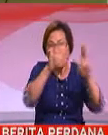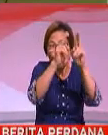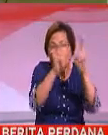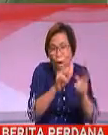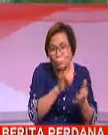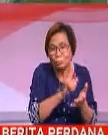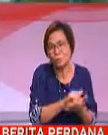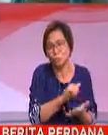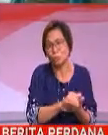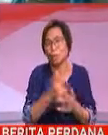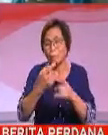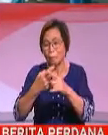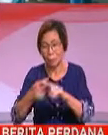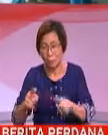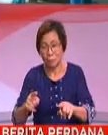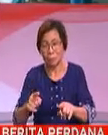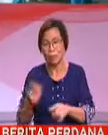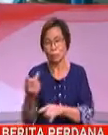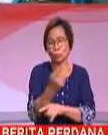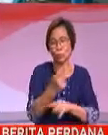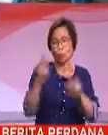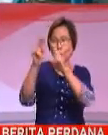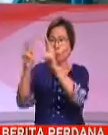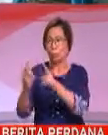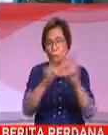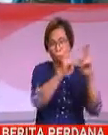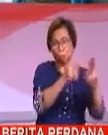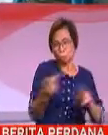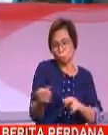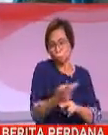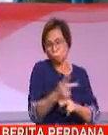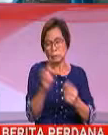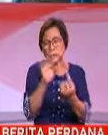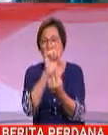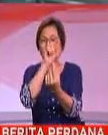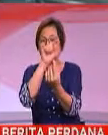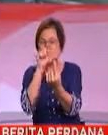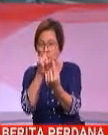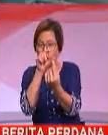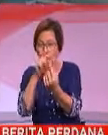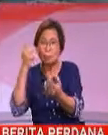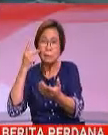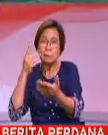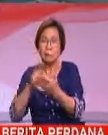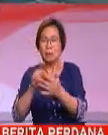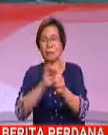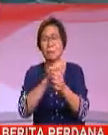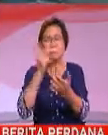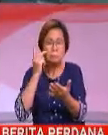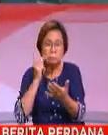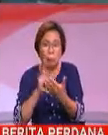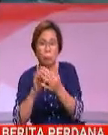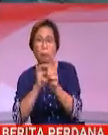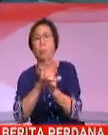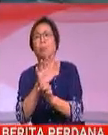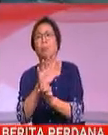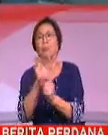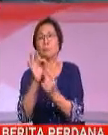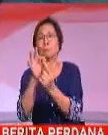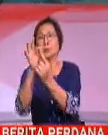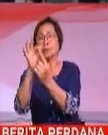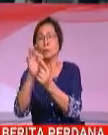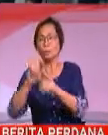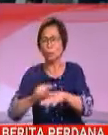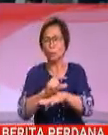tersebut. Bagaimanapun, kedua-dua ujian terbabit adalah spesifik kepada pengesanan virus COVID-19.